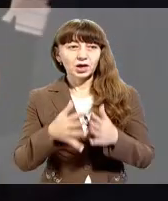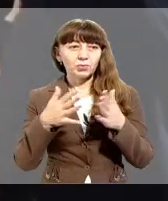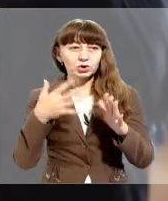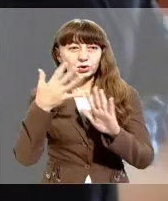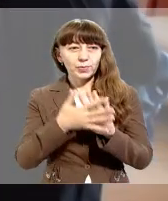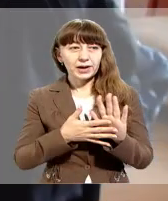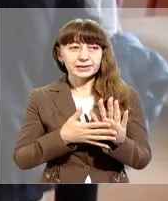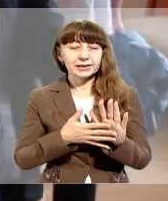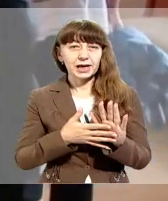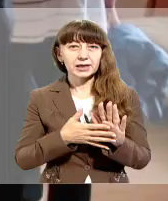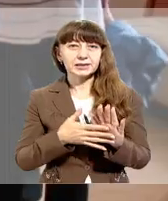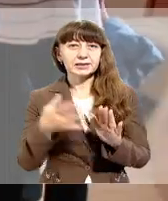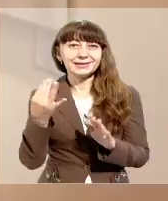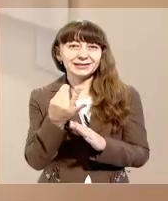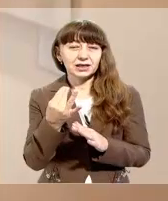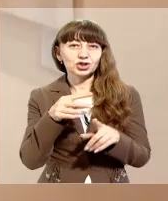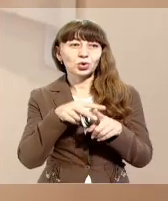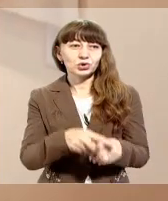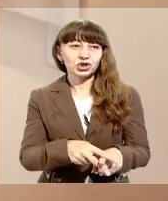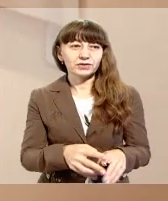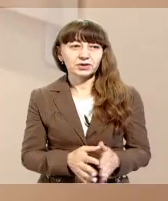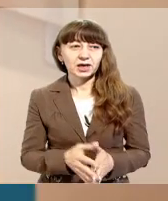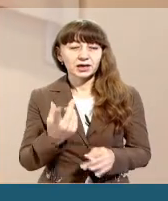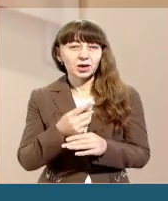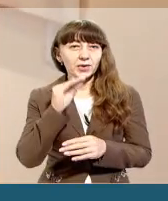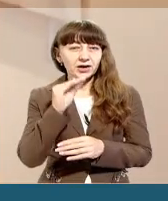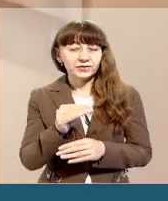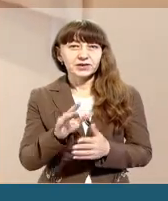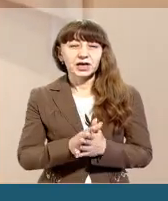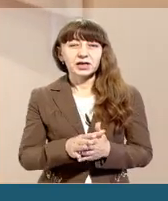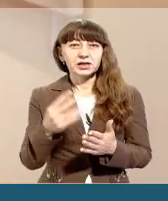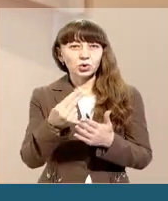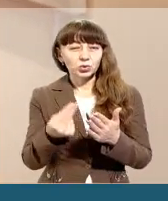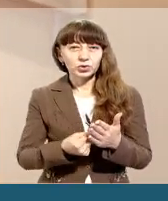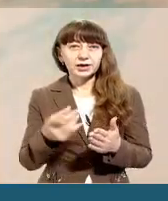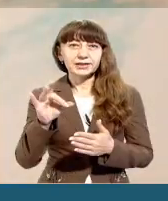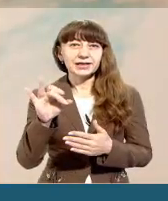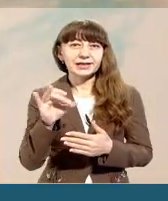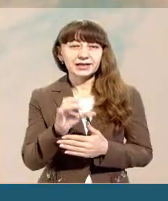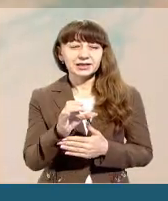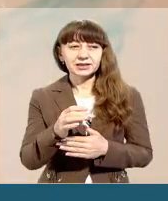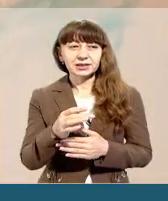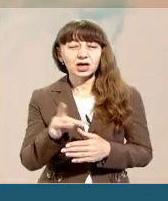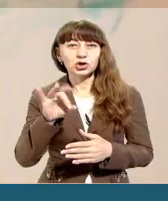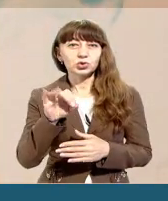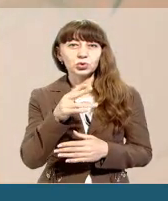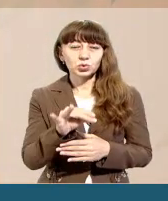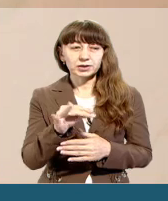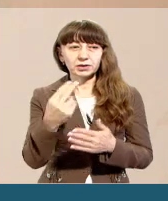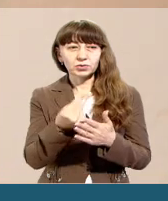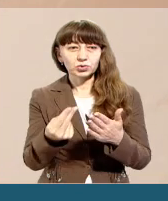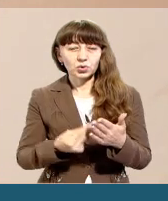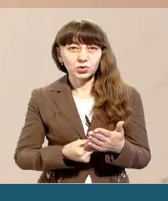Арыслан Ибрагимов кәсіби суретші. Түркі мәдениетіне деген қызығушылығы осыдан 7 жыл бұрын пайда болған. Оның негізгі себепкері